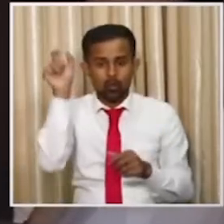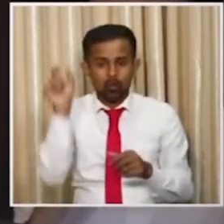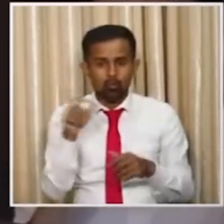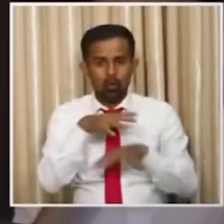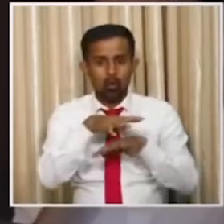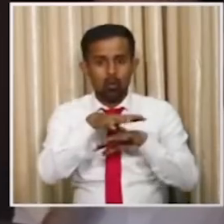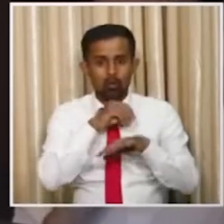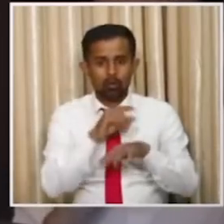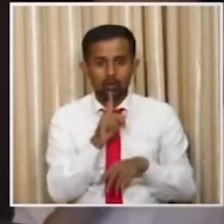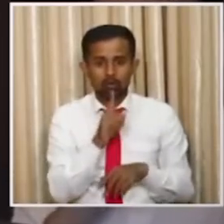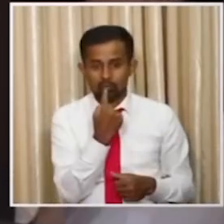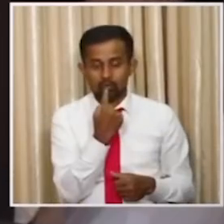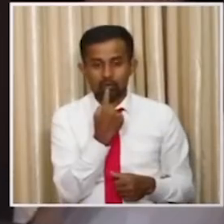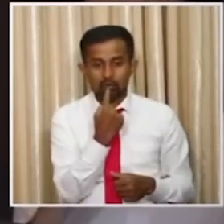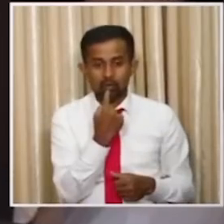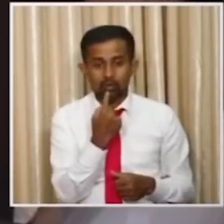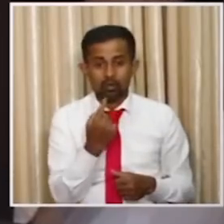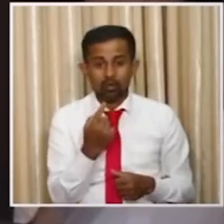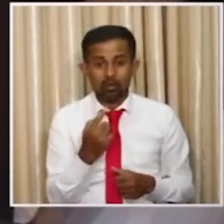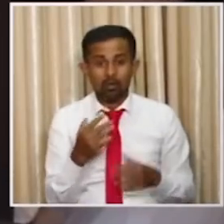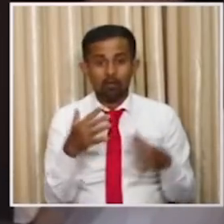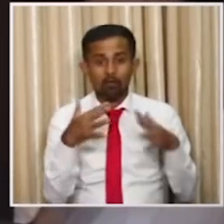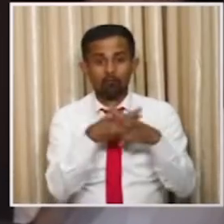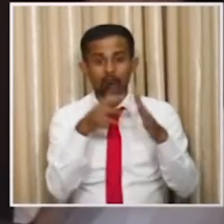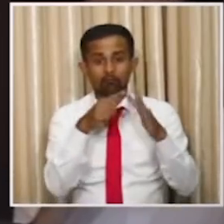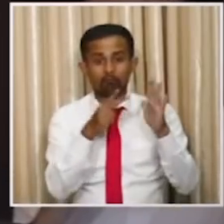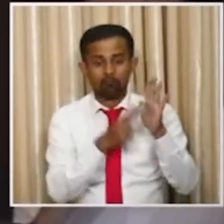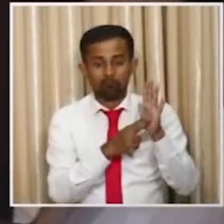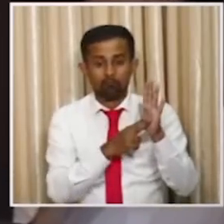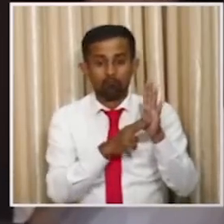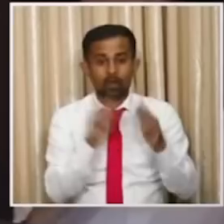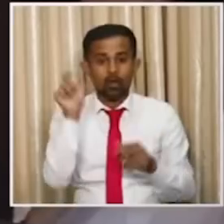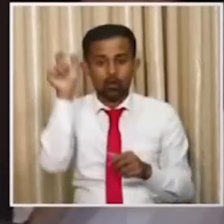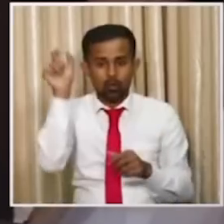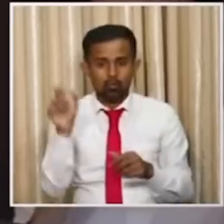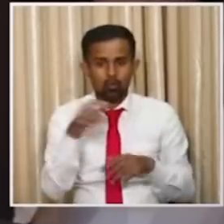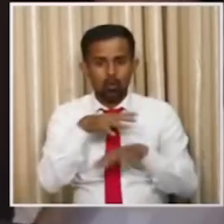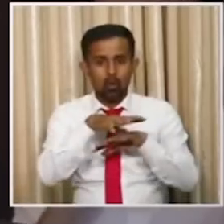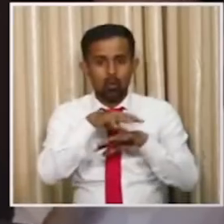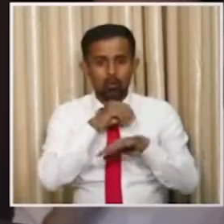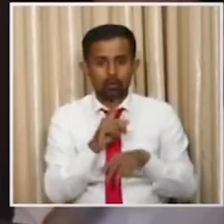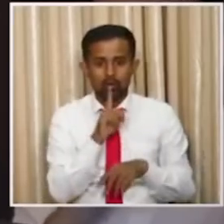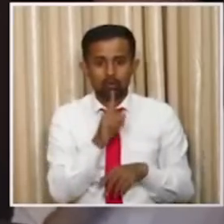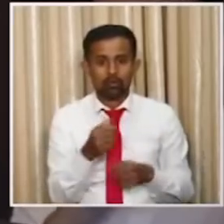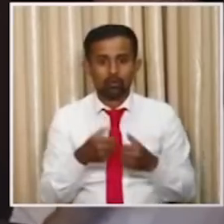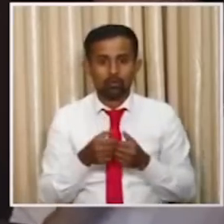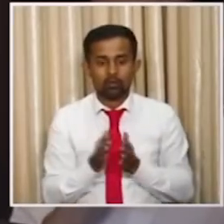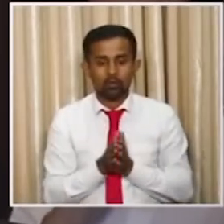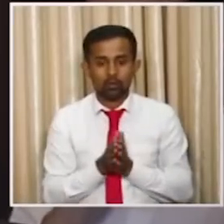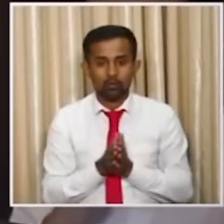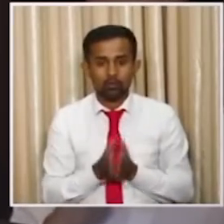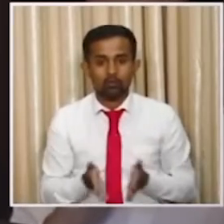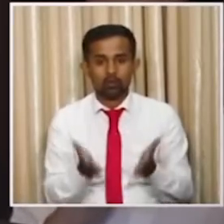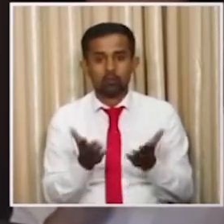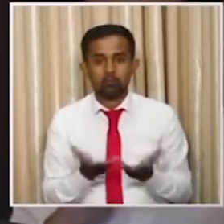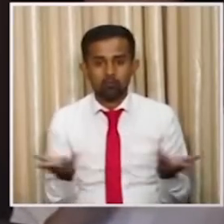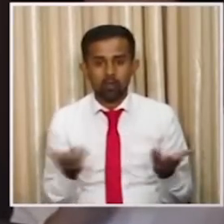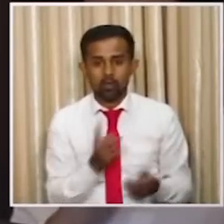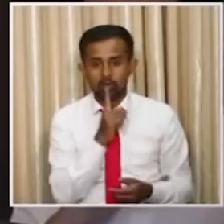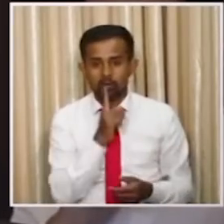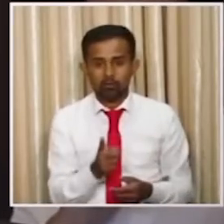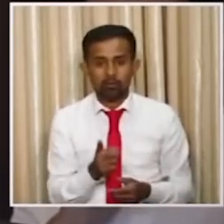கொடுக்க முடியுமா? வீடுகளை கொடுக்க நான் யார்? நான் அரசியலை தொழிலாக தேர்ந்தெடுத்தவன் அல்ல. வரி செலுத்தி சம்பாதித்த